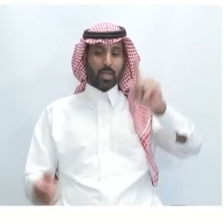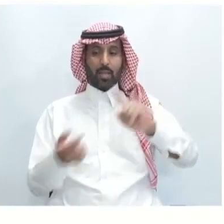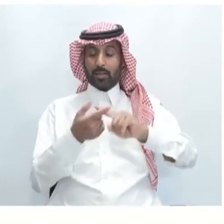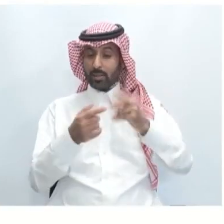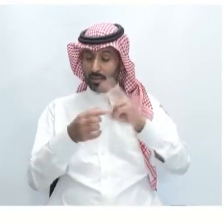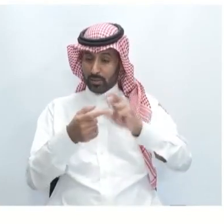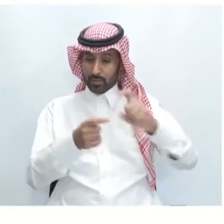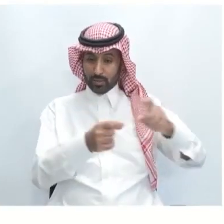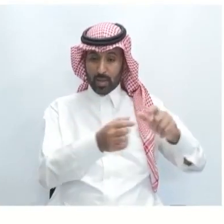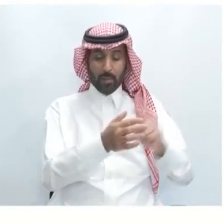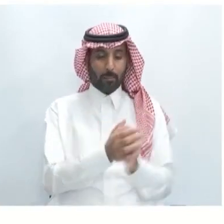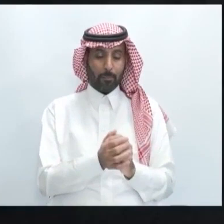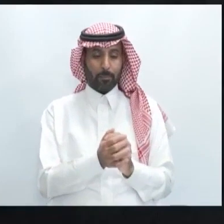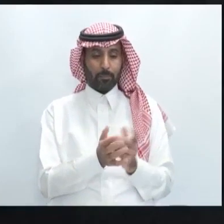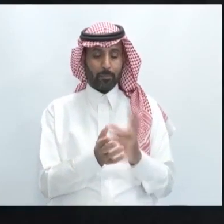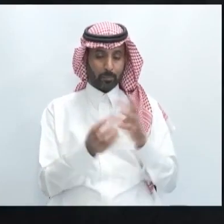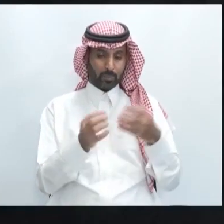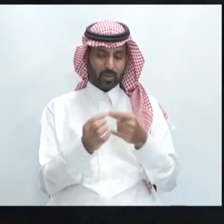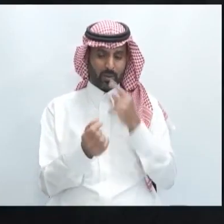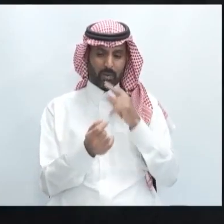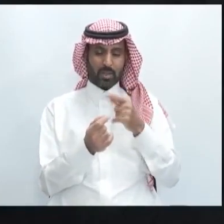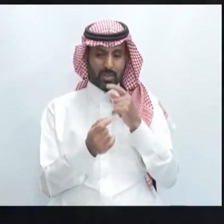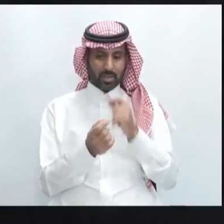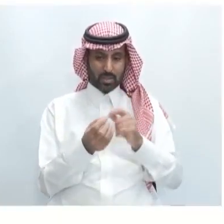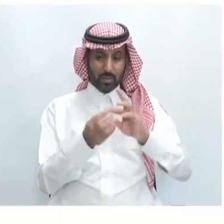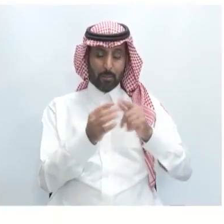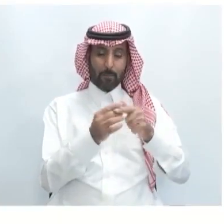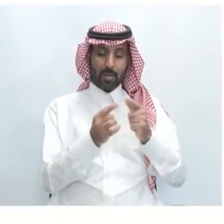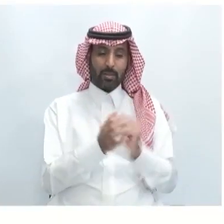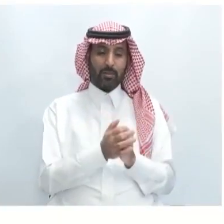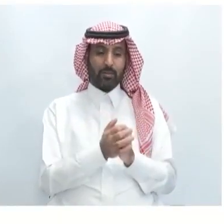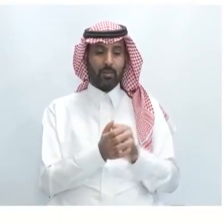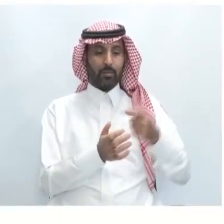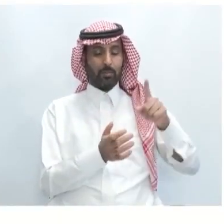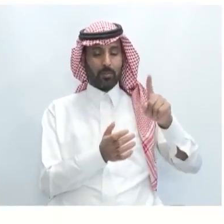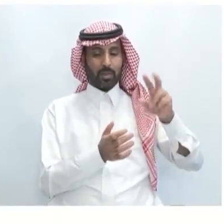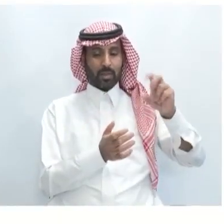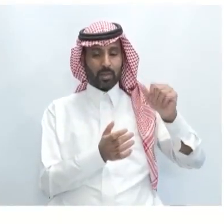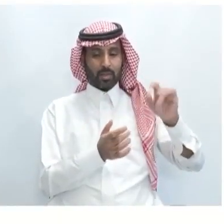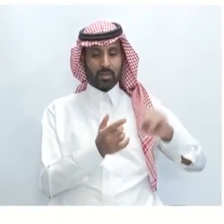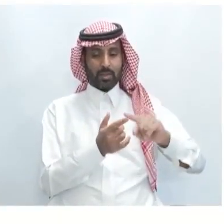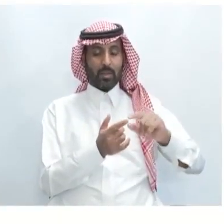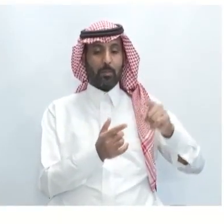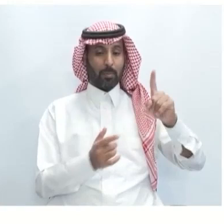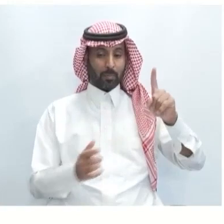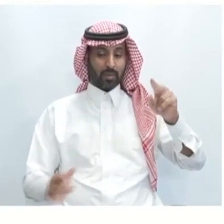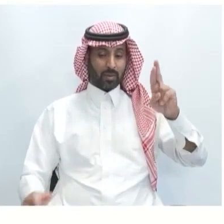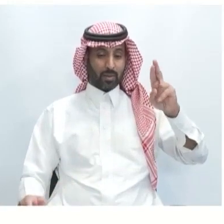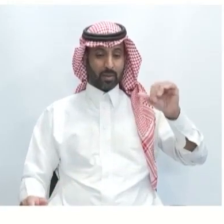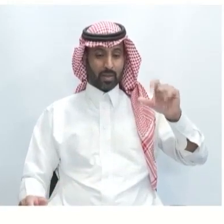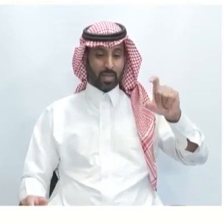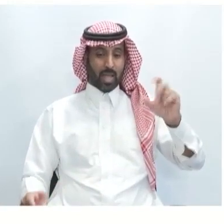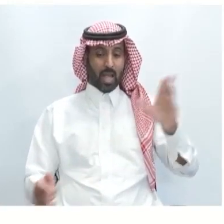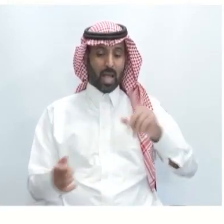بروابط ببتيديه اذا الروابط الببتيديه تكون بين ببتيد عادي وقد تكون بين ثنائي